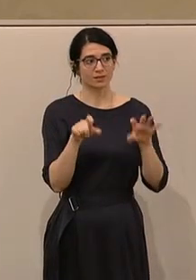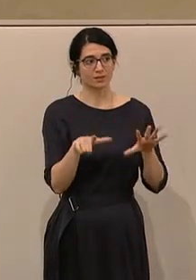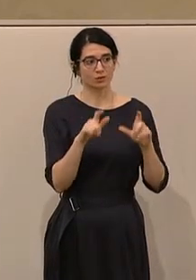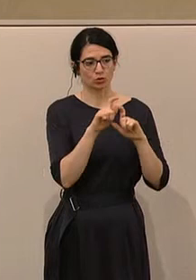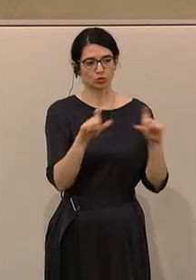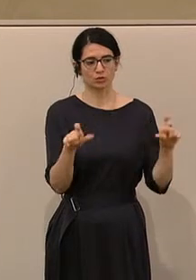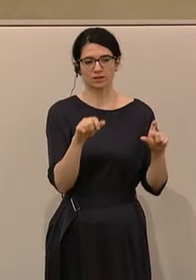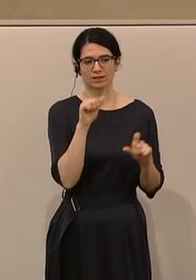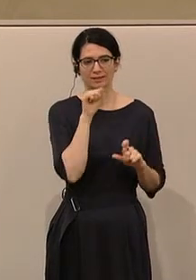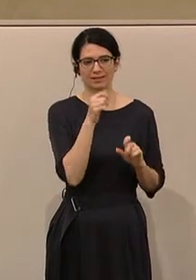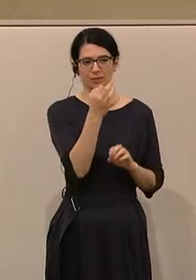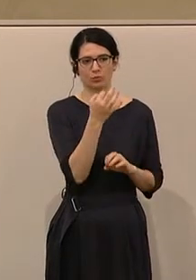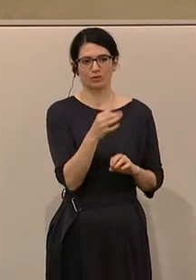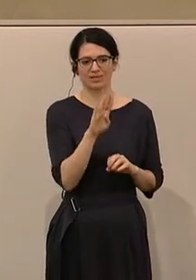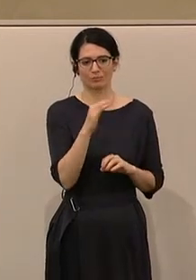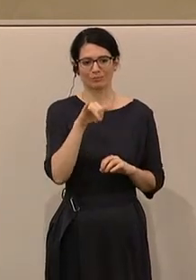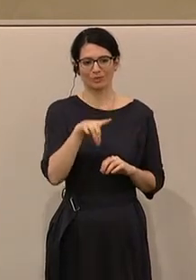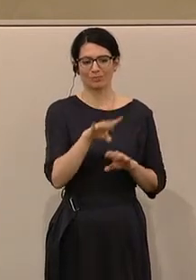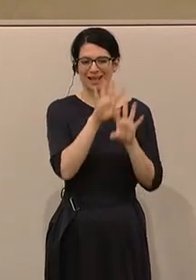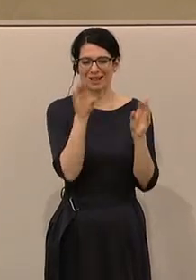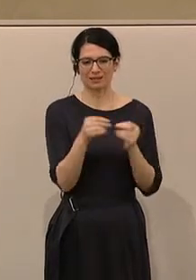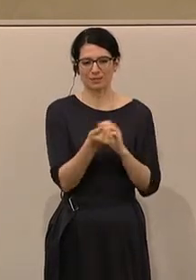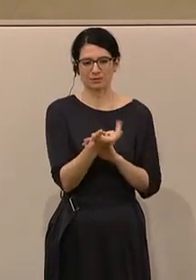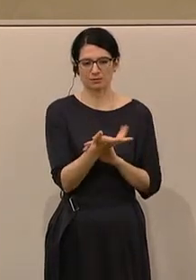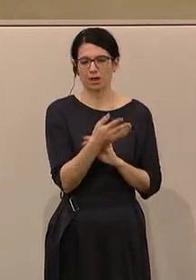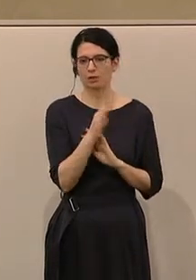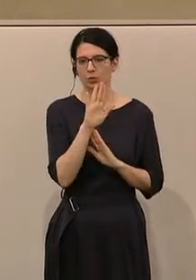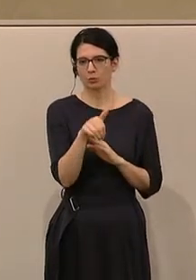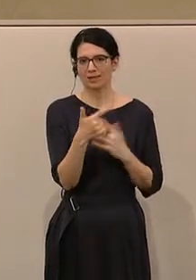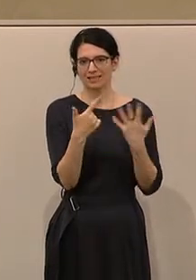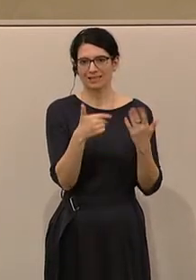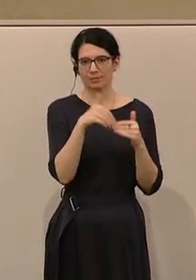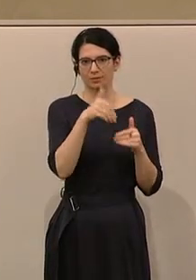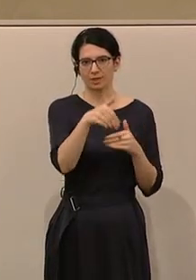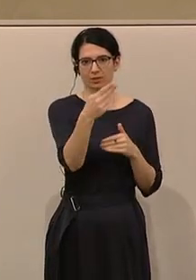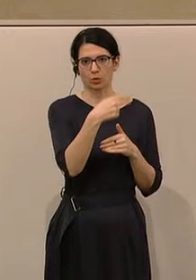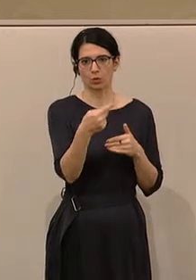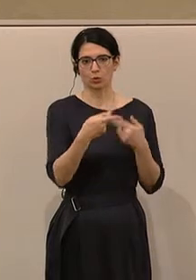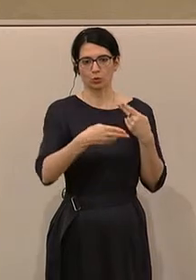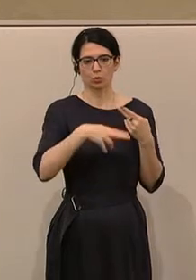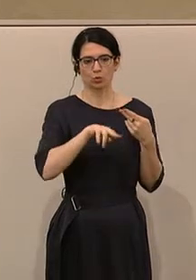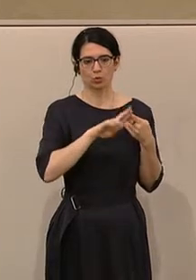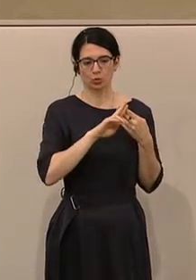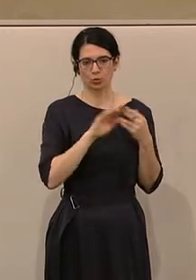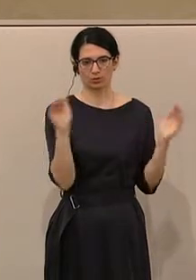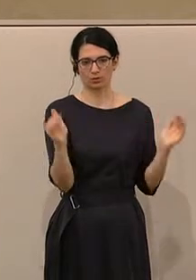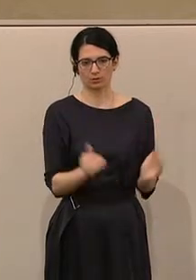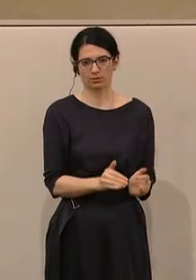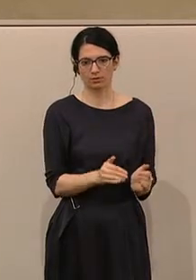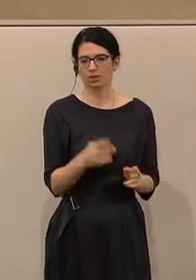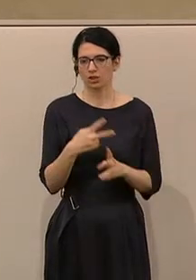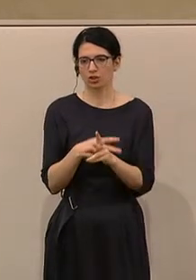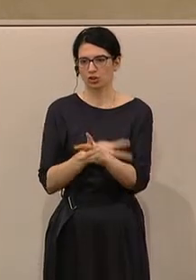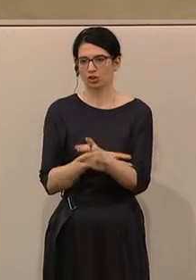Schulden in Österreich nicht nur in Prozent des BIPs, sondern in absoluten Zahlen um mehr als 7 Milliarden Euro zurückgegangen sind. Der